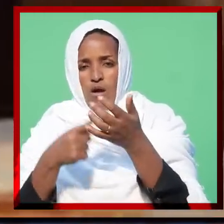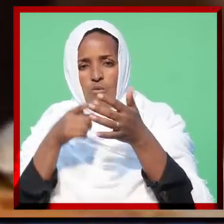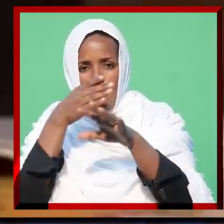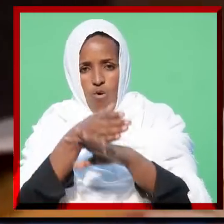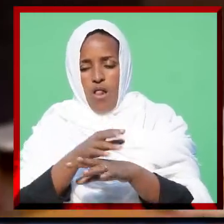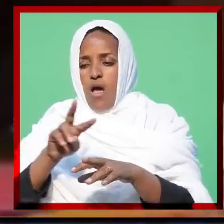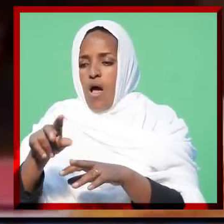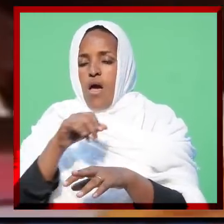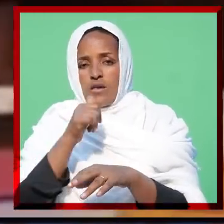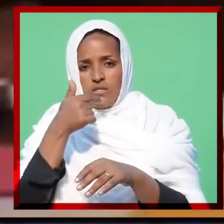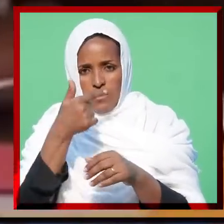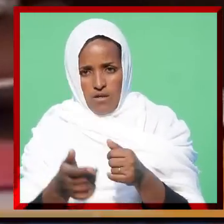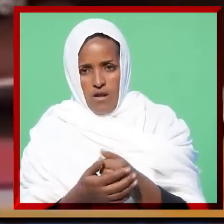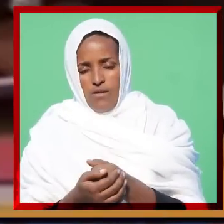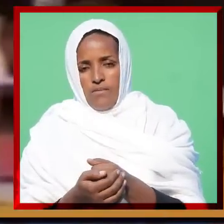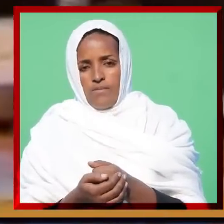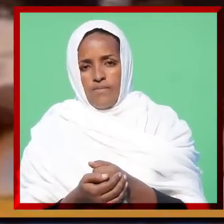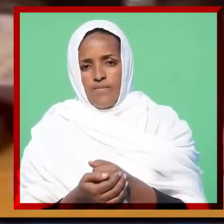አይበል አይስረቅ ይላል።